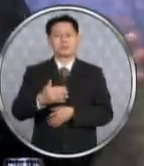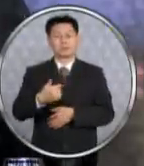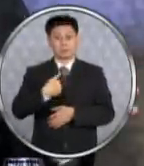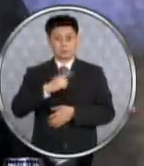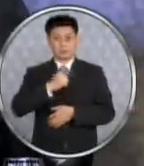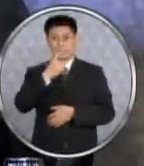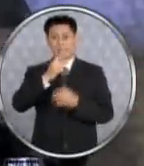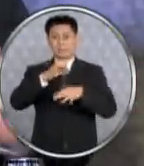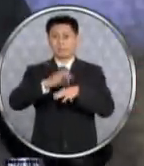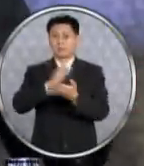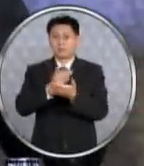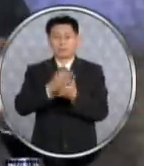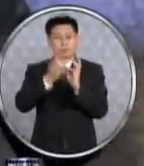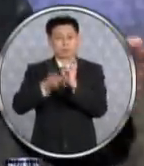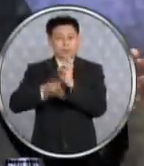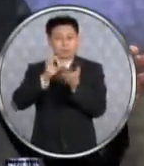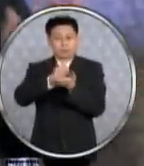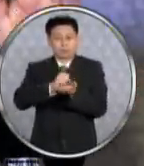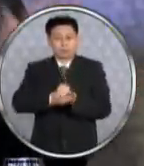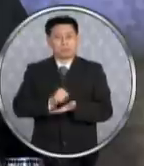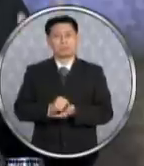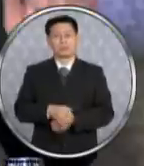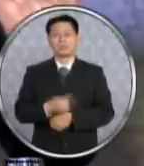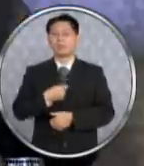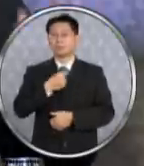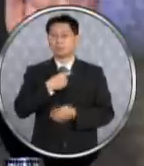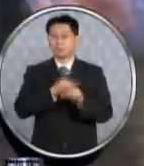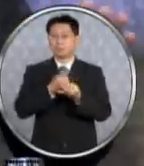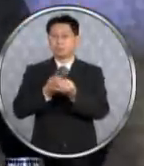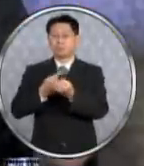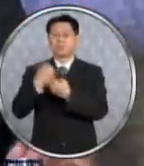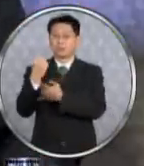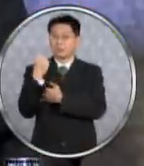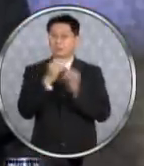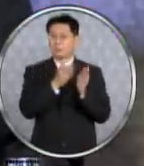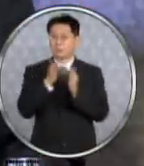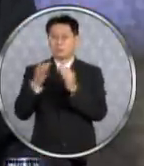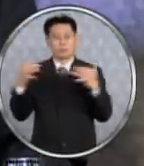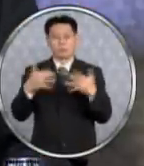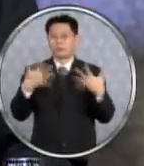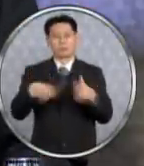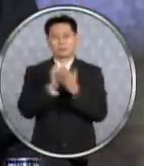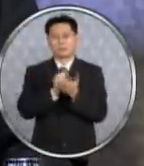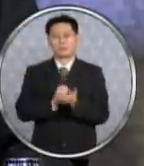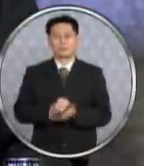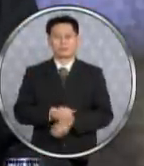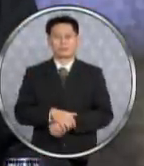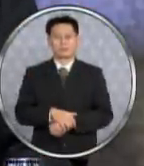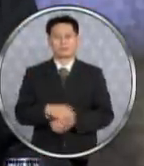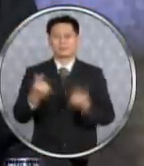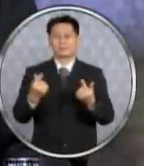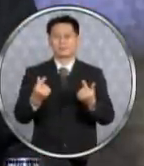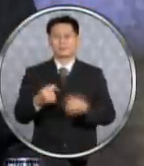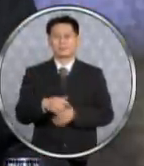瑜的白皮书详细的列举了我们需要去努力来推动的许多的问题，包括这